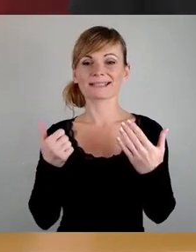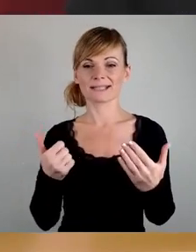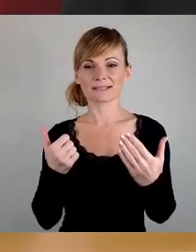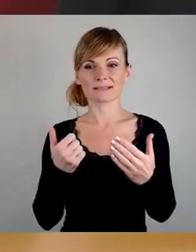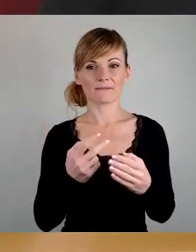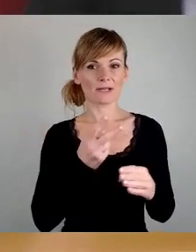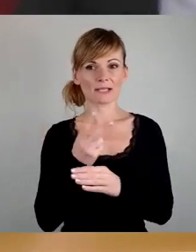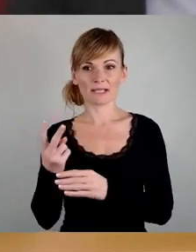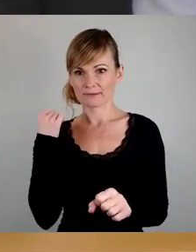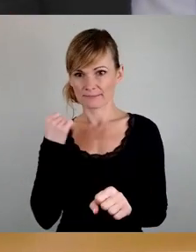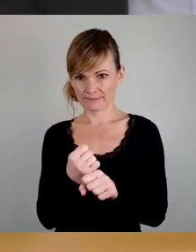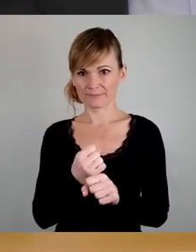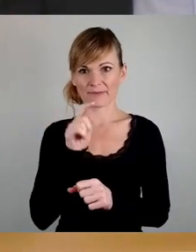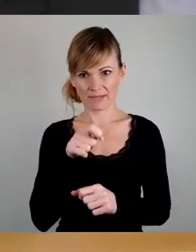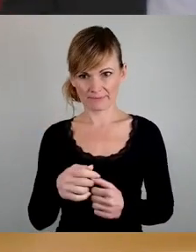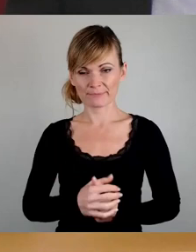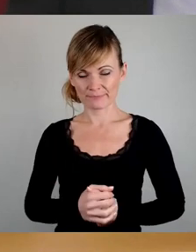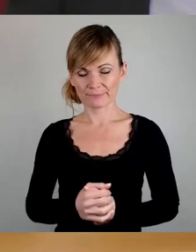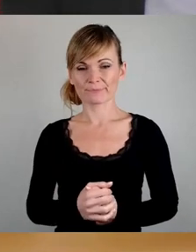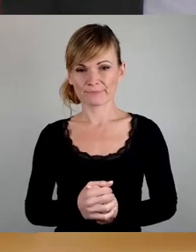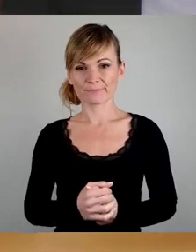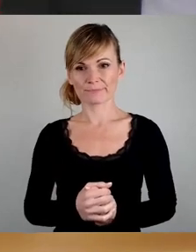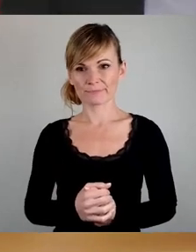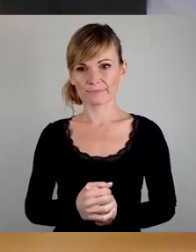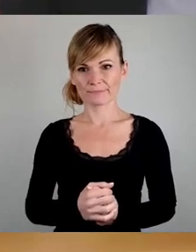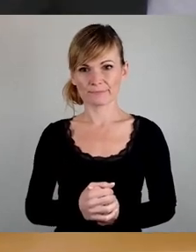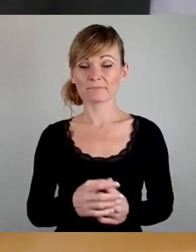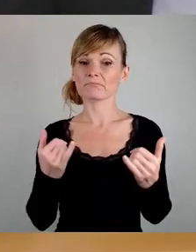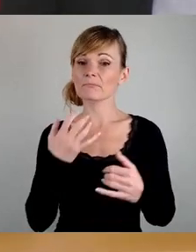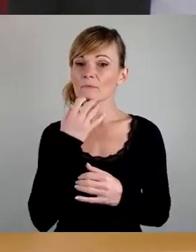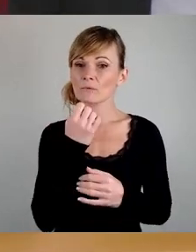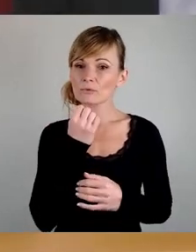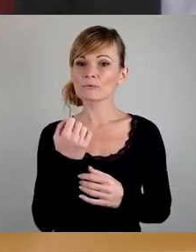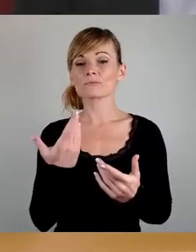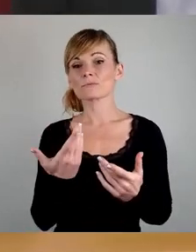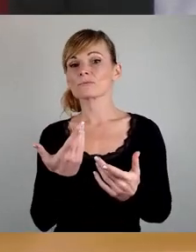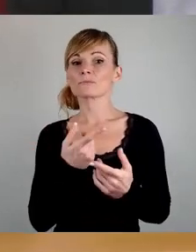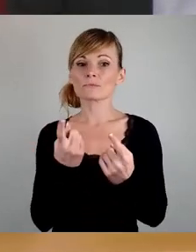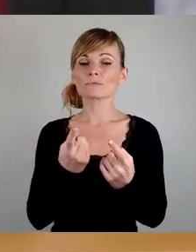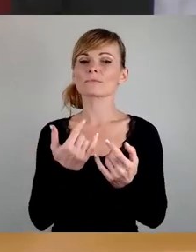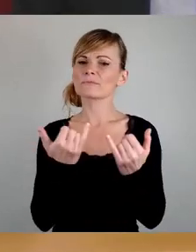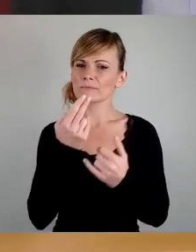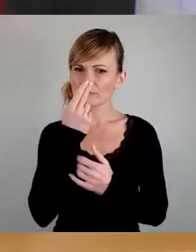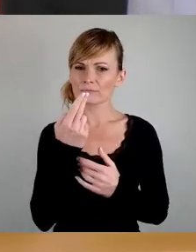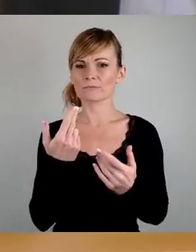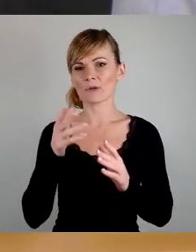gewählt. Jetzt gab es Wünsche nach Erklärungen zum Abstimmungsverhalten. Herr Genschmann, bitte schön.